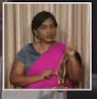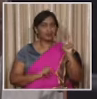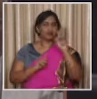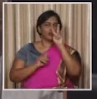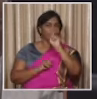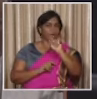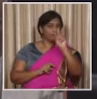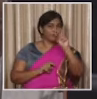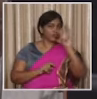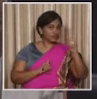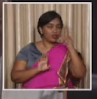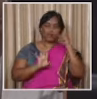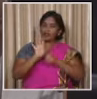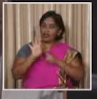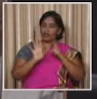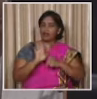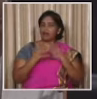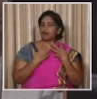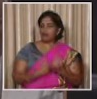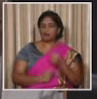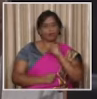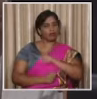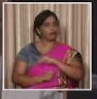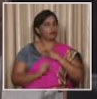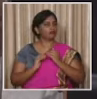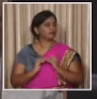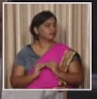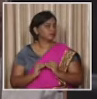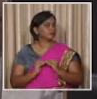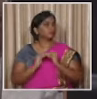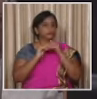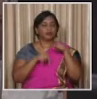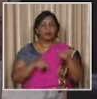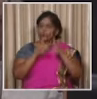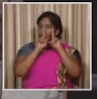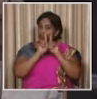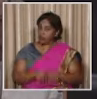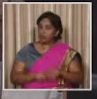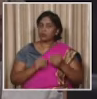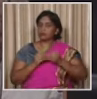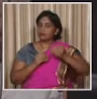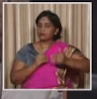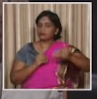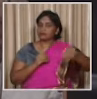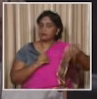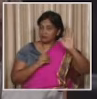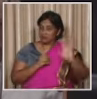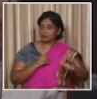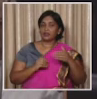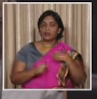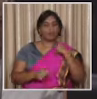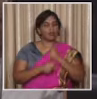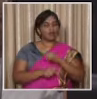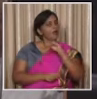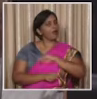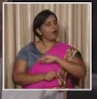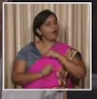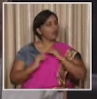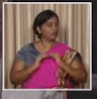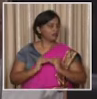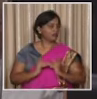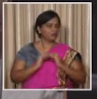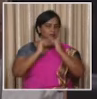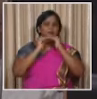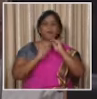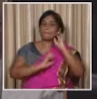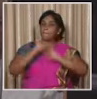2023 වසරවල අප ලබා ඇති ආර්ථික වර්ධනය මේ ආකාරයෙන් ඉදිරියට රැගෙන ගියොත් රාජ්‍ය ආදායම ඉහළ